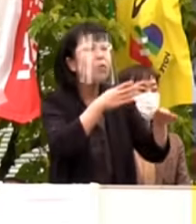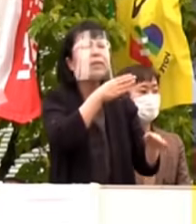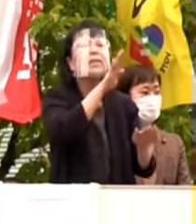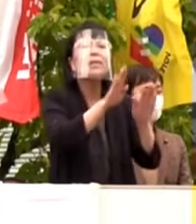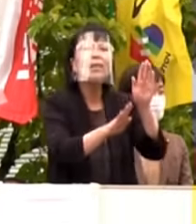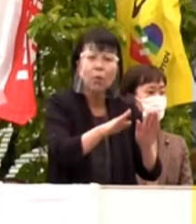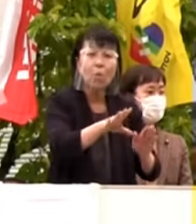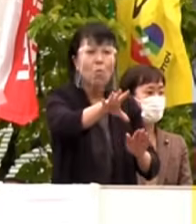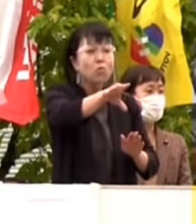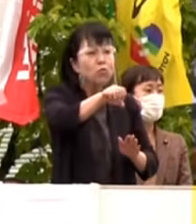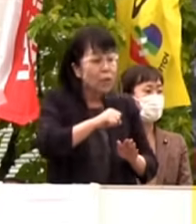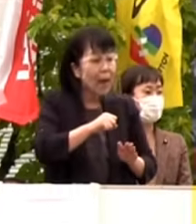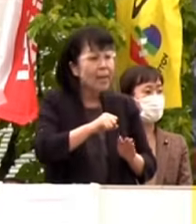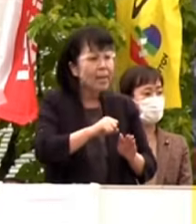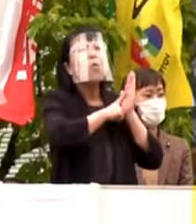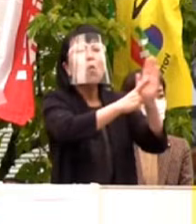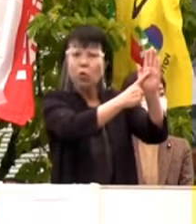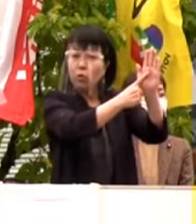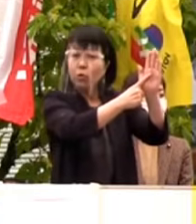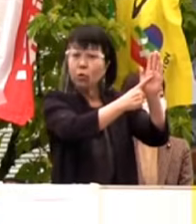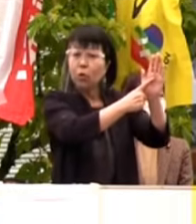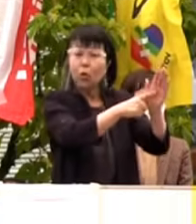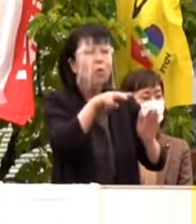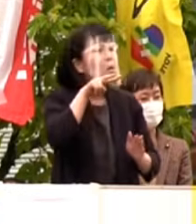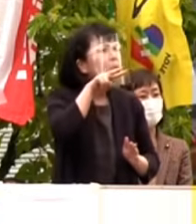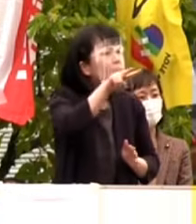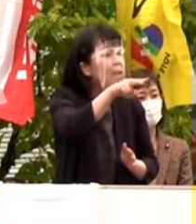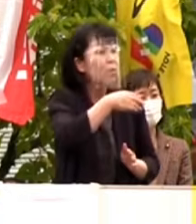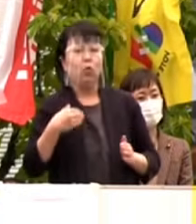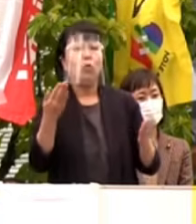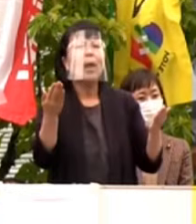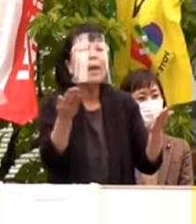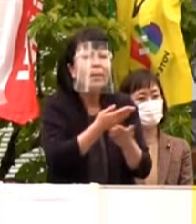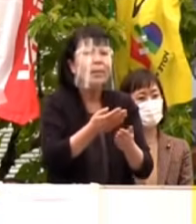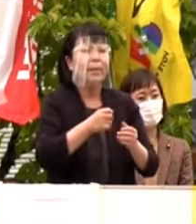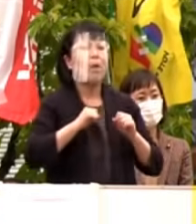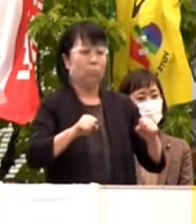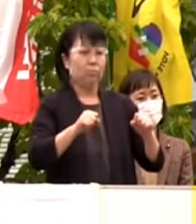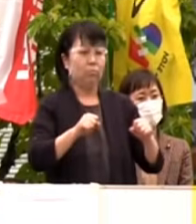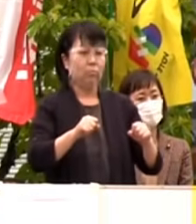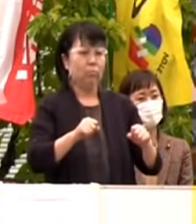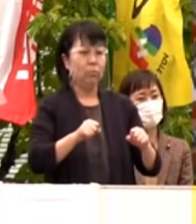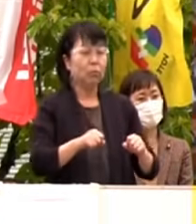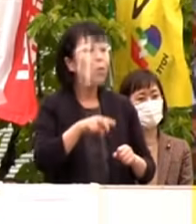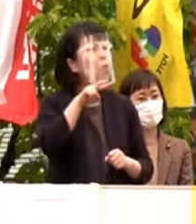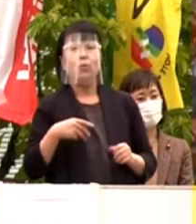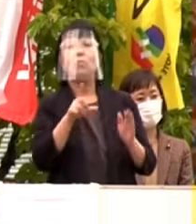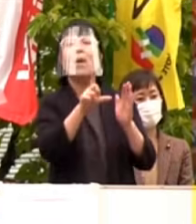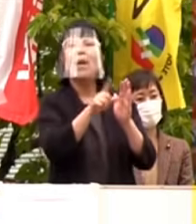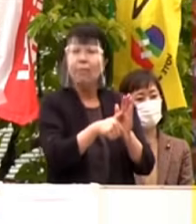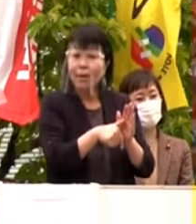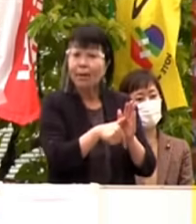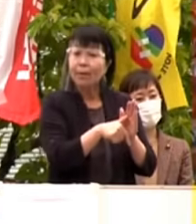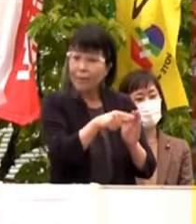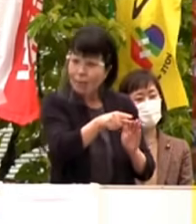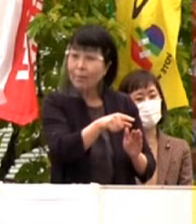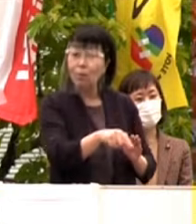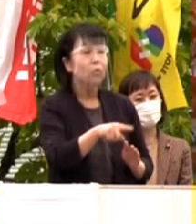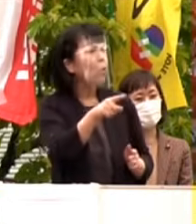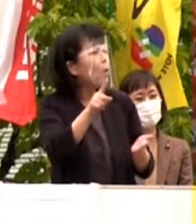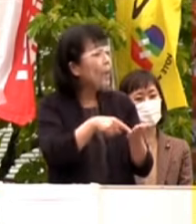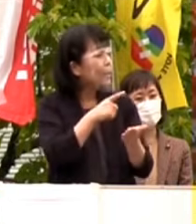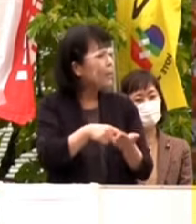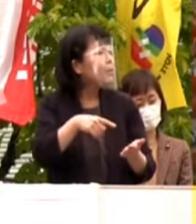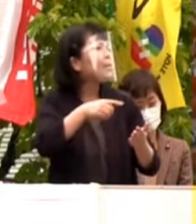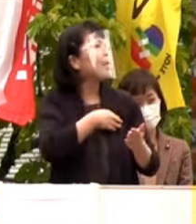表させる。見えるようにする。これが一番だと思うんですよ。EU ではこれで解消してます。私この提案を